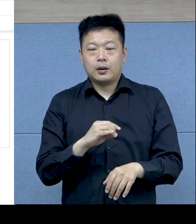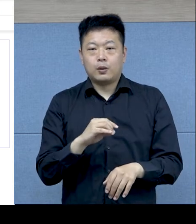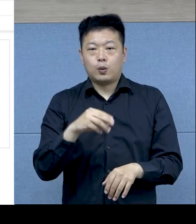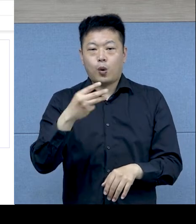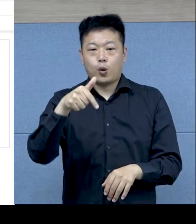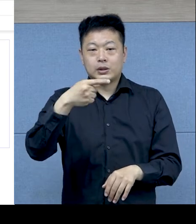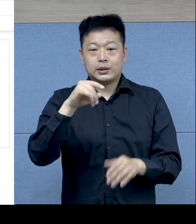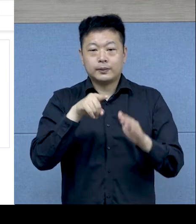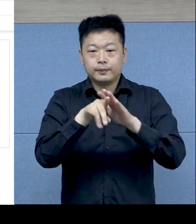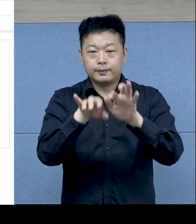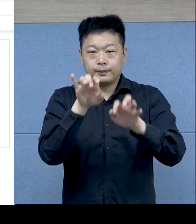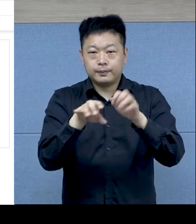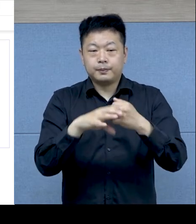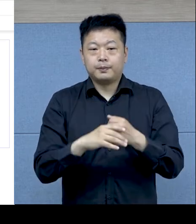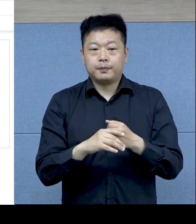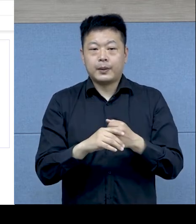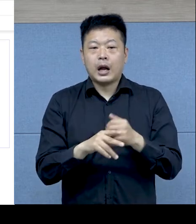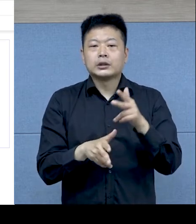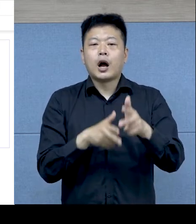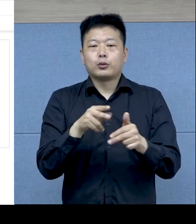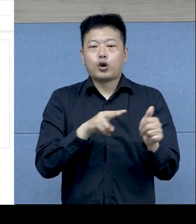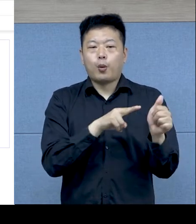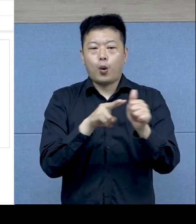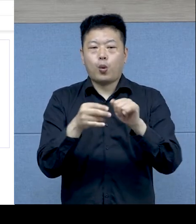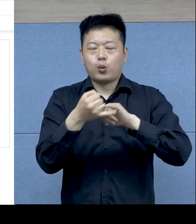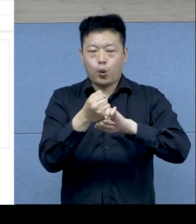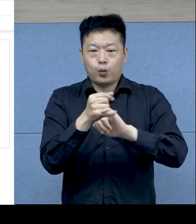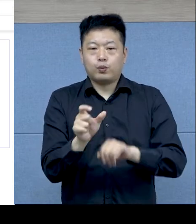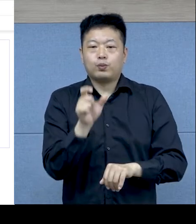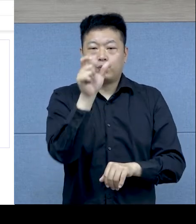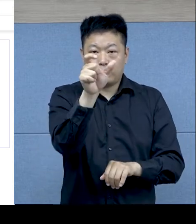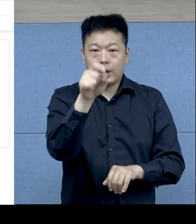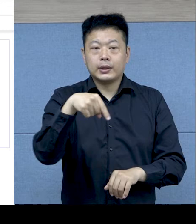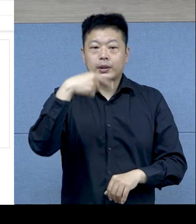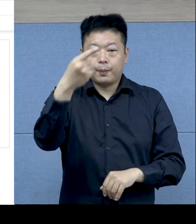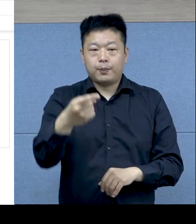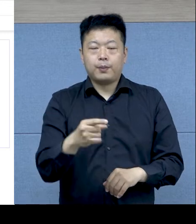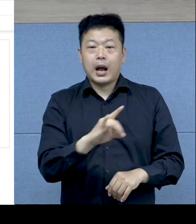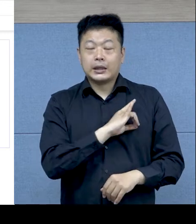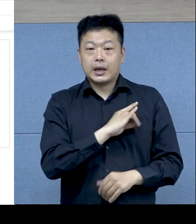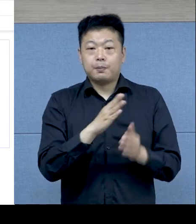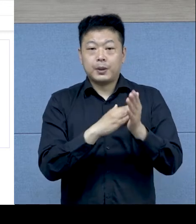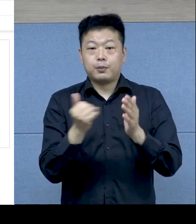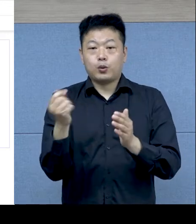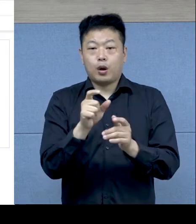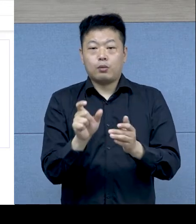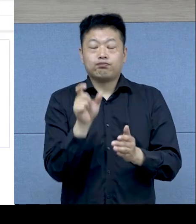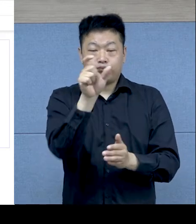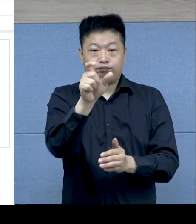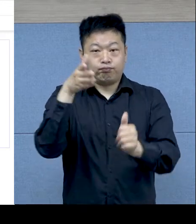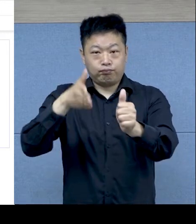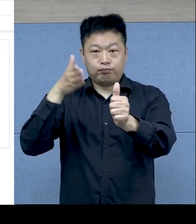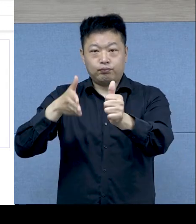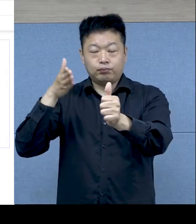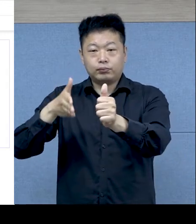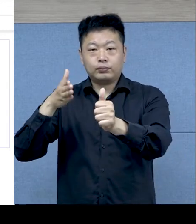있는데요. 아까 사업 정보 등록하실 때 등록하셨던 아이디와 비밀번호를 적어주시면